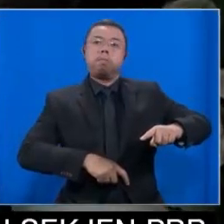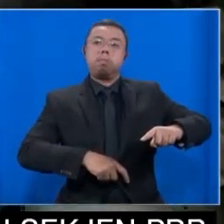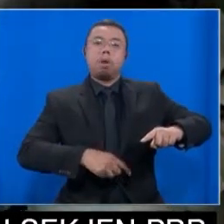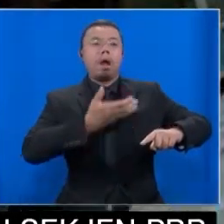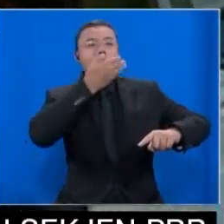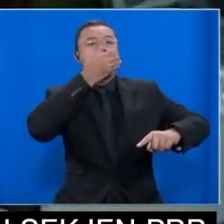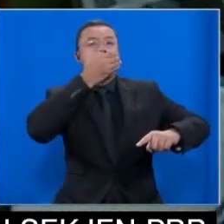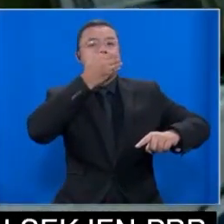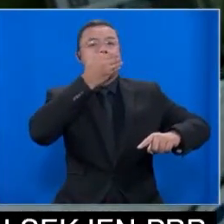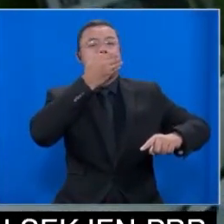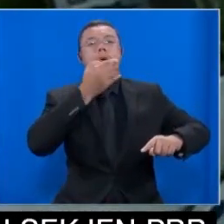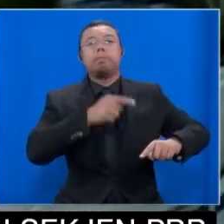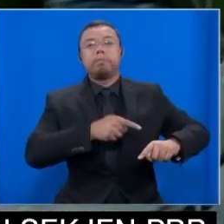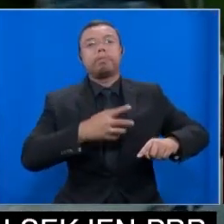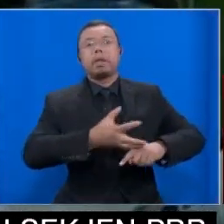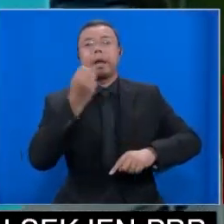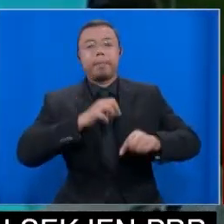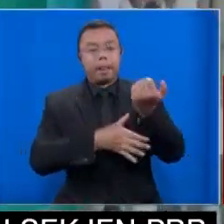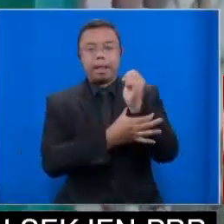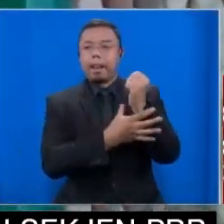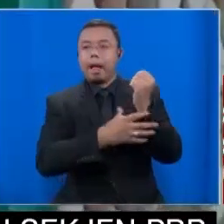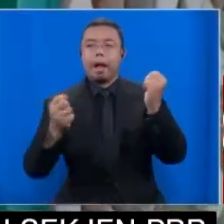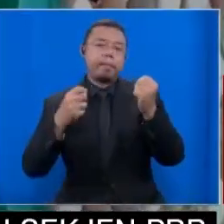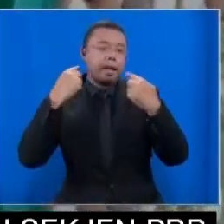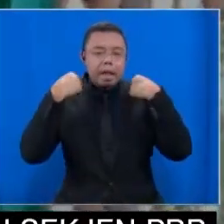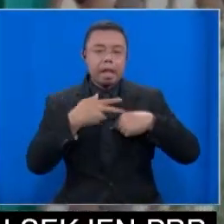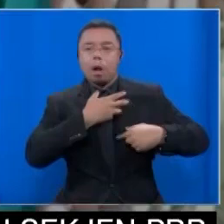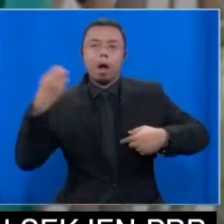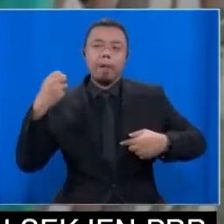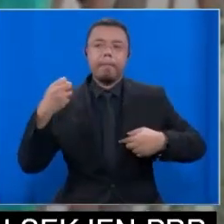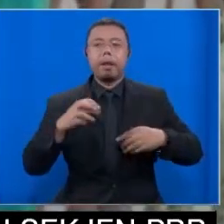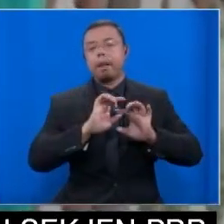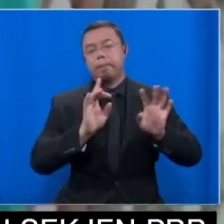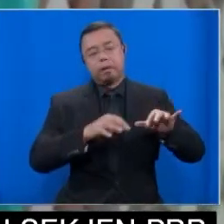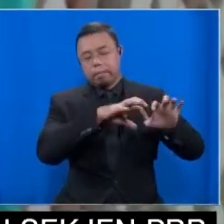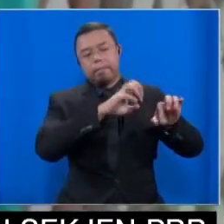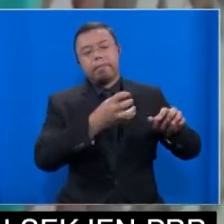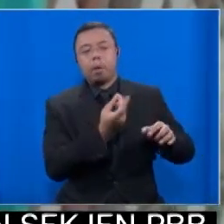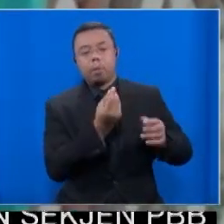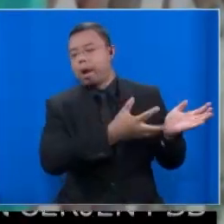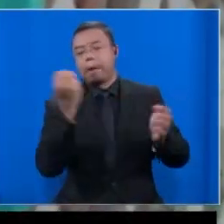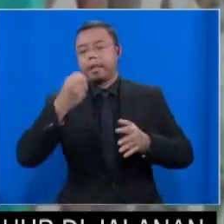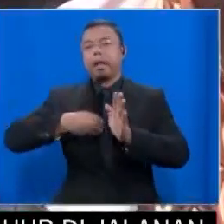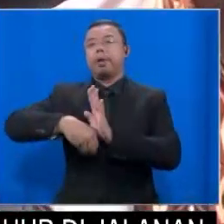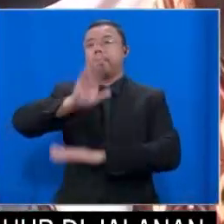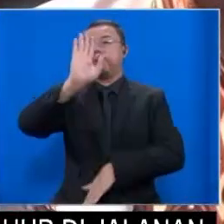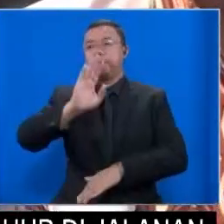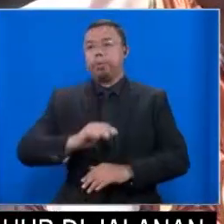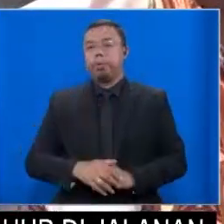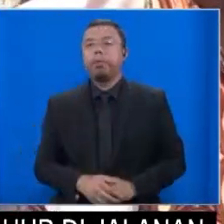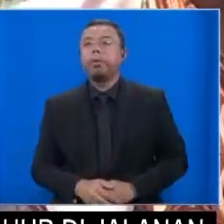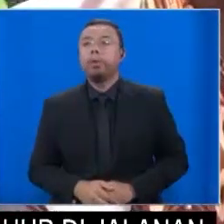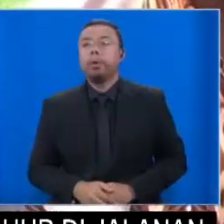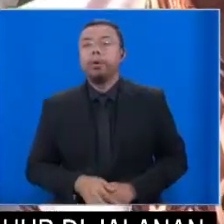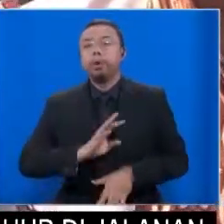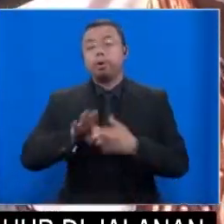membekap korban. Pelaku merampas gelang, kalung, dan harta benda lain di dalam rumah korban lalu melarikan diri. Di mana